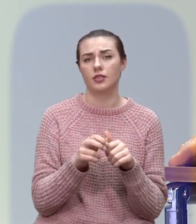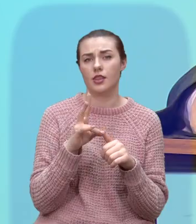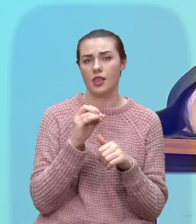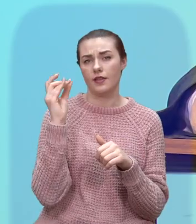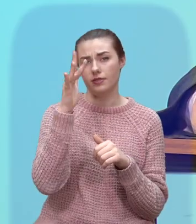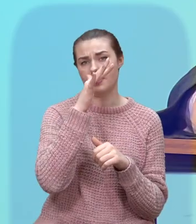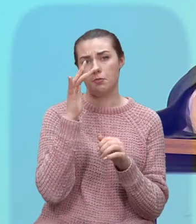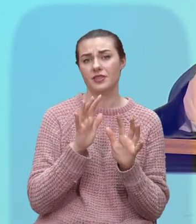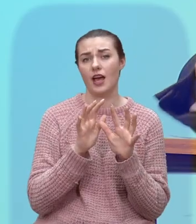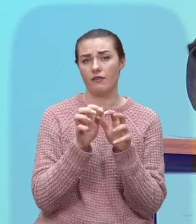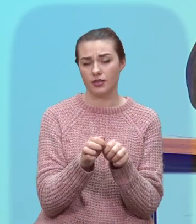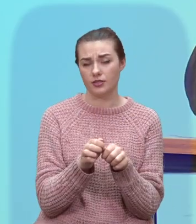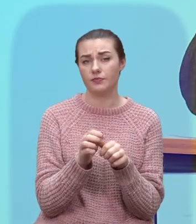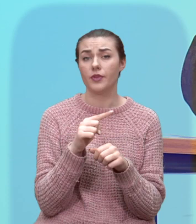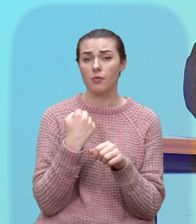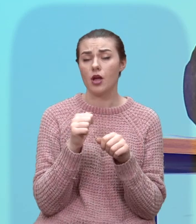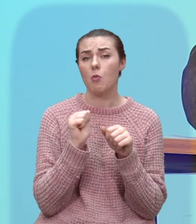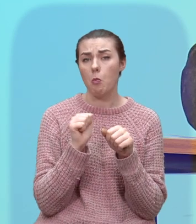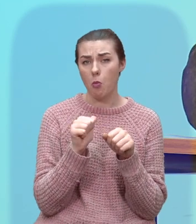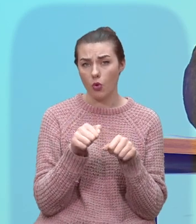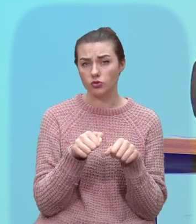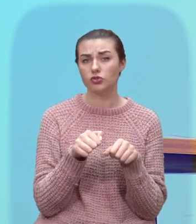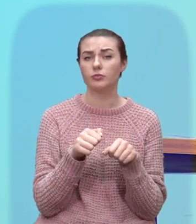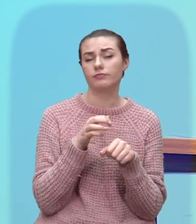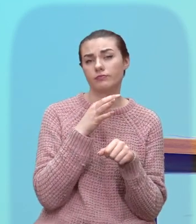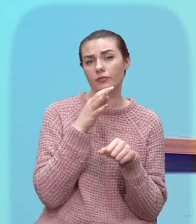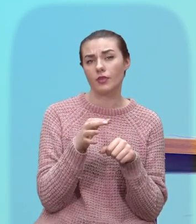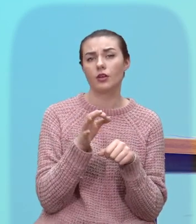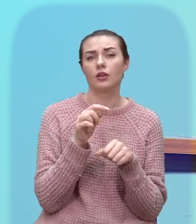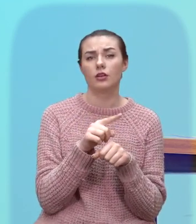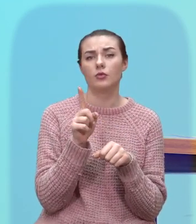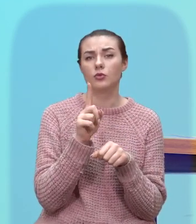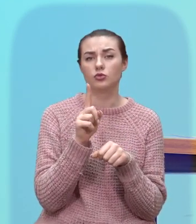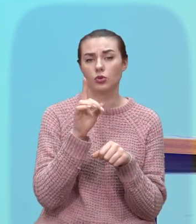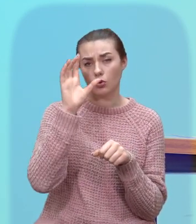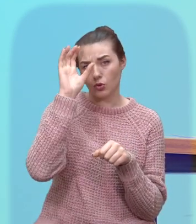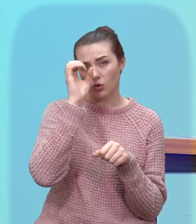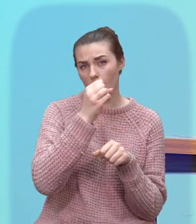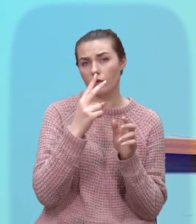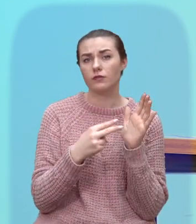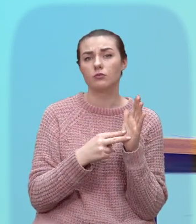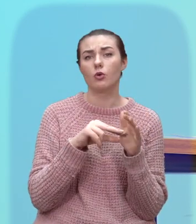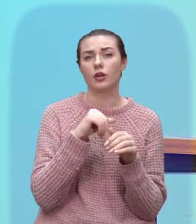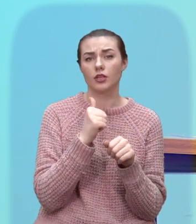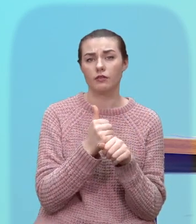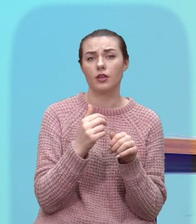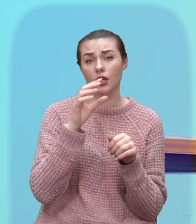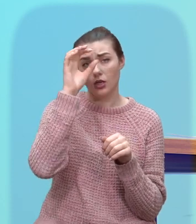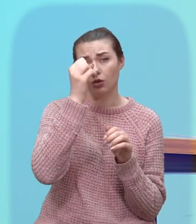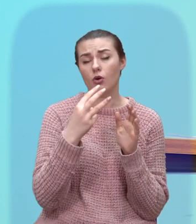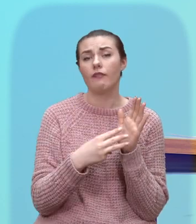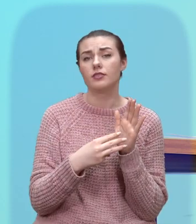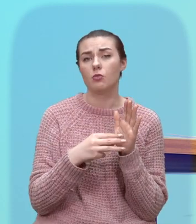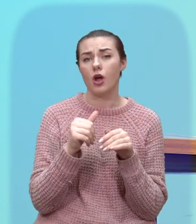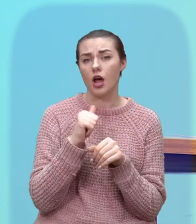на небе а то есть мы можем мы можем сказать о том что арок в 7 главе рок